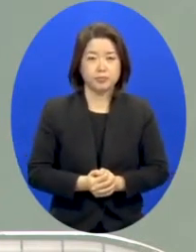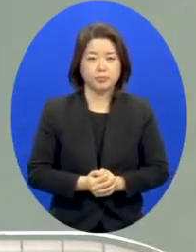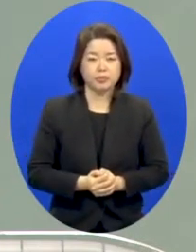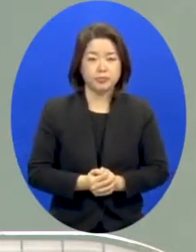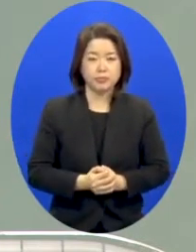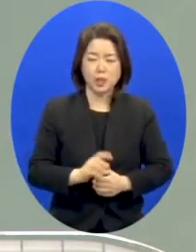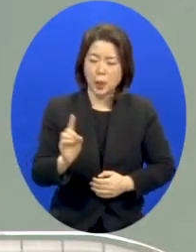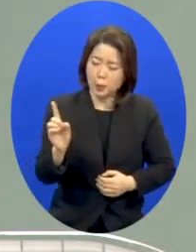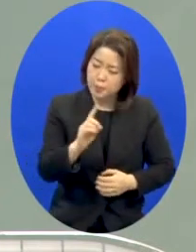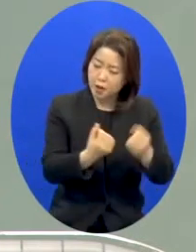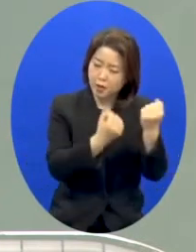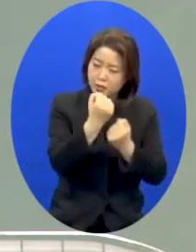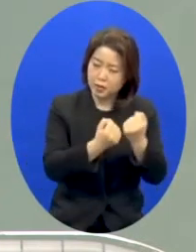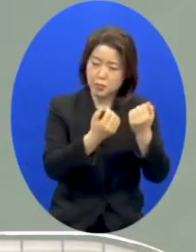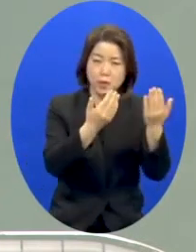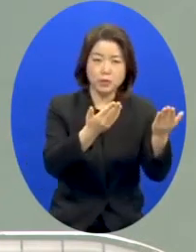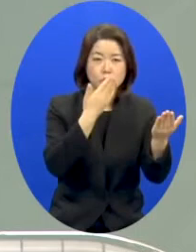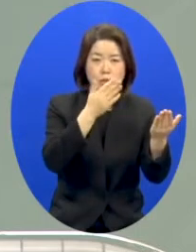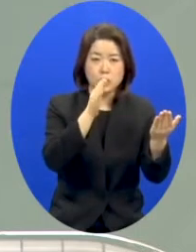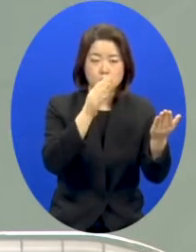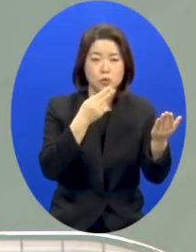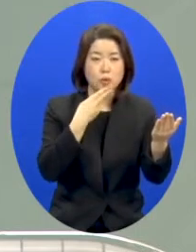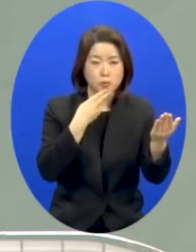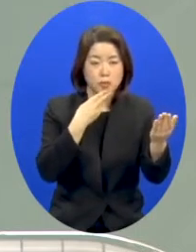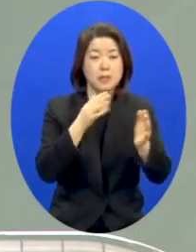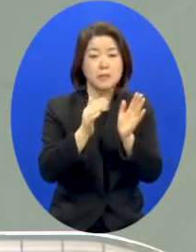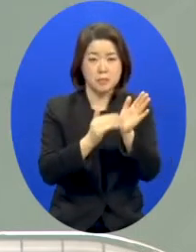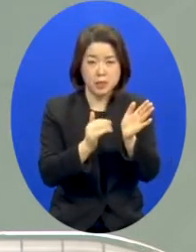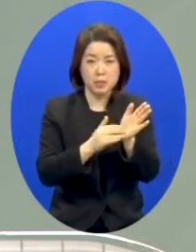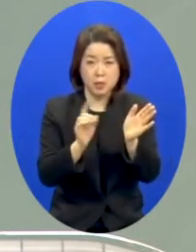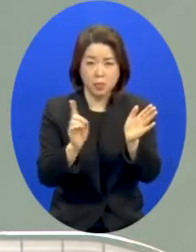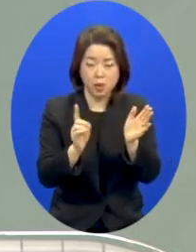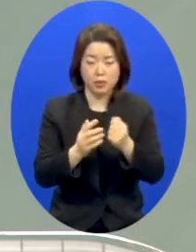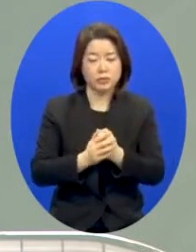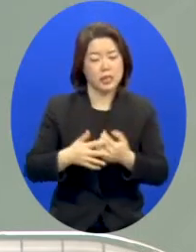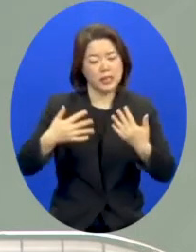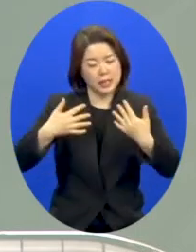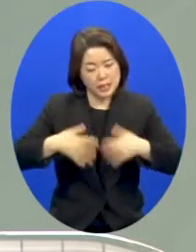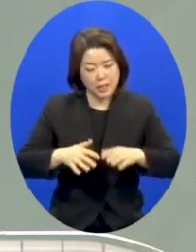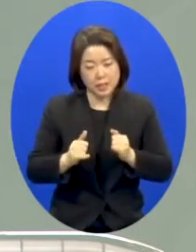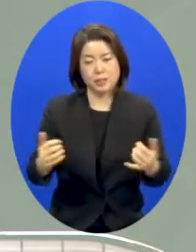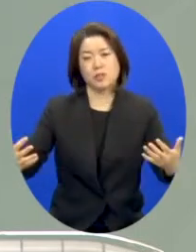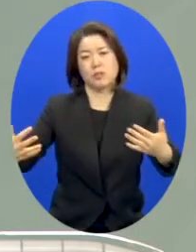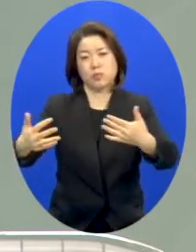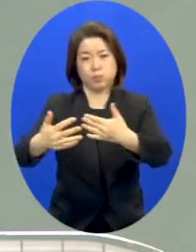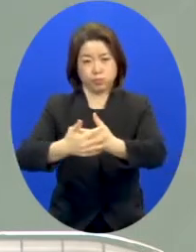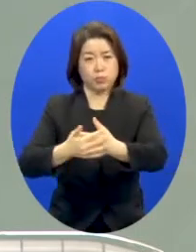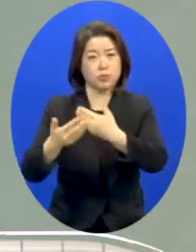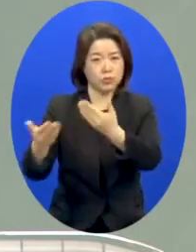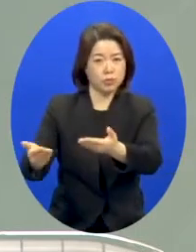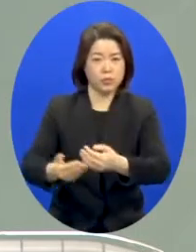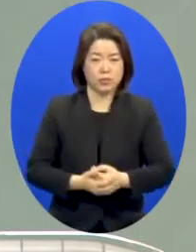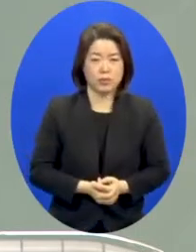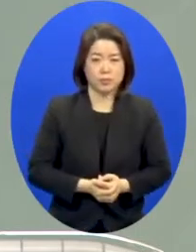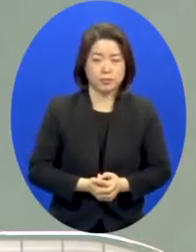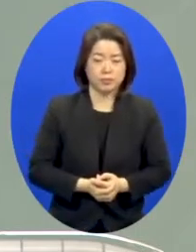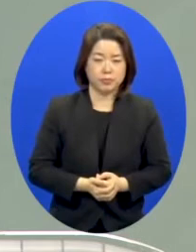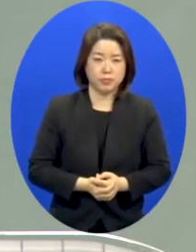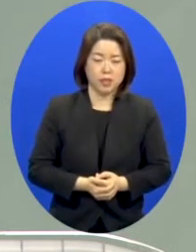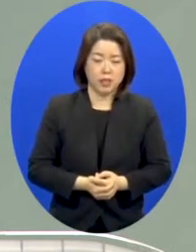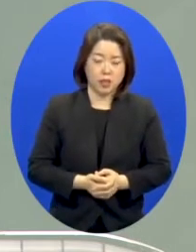뭐라고 설명할 수 없는 그런 비밀은 약한 자를 품어 주는 겁니다 소외된